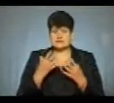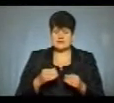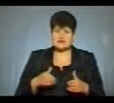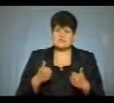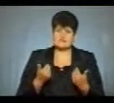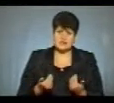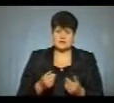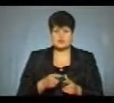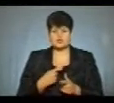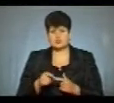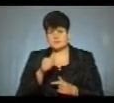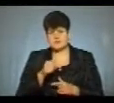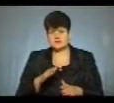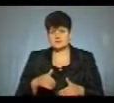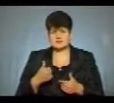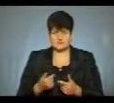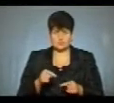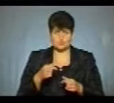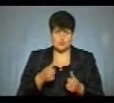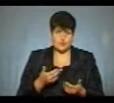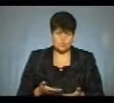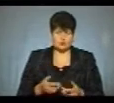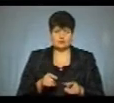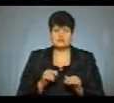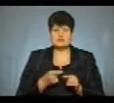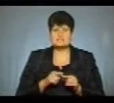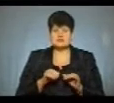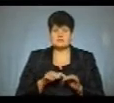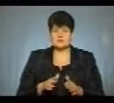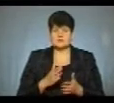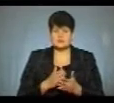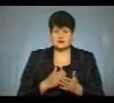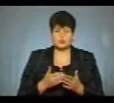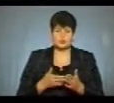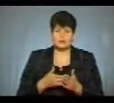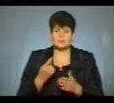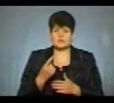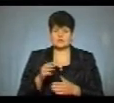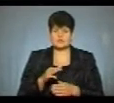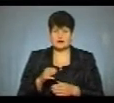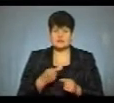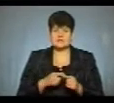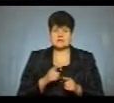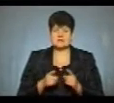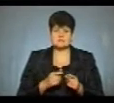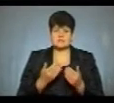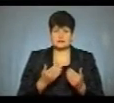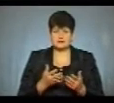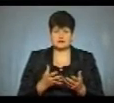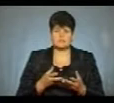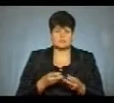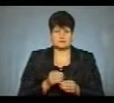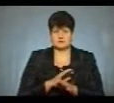місяця звернення поточного року. Тому ці справи, які діють до 1 травня, на них ці зміни вже стосуватися не